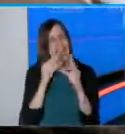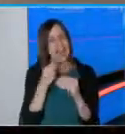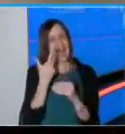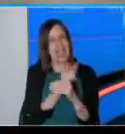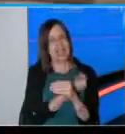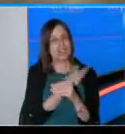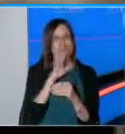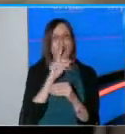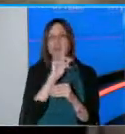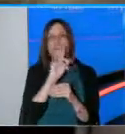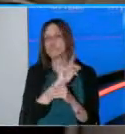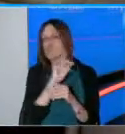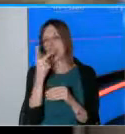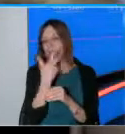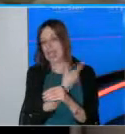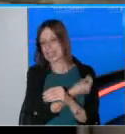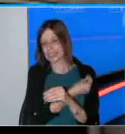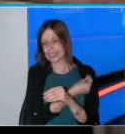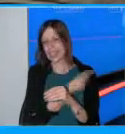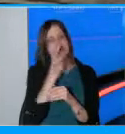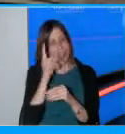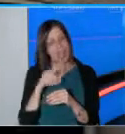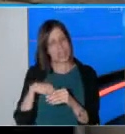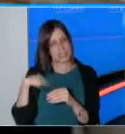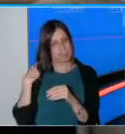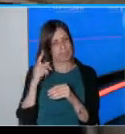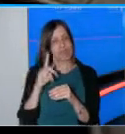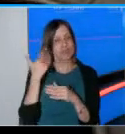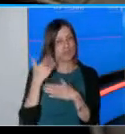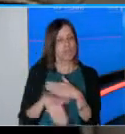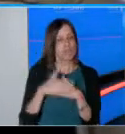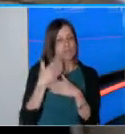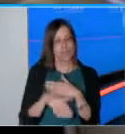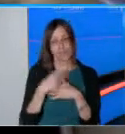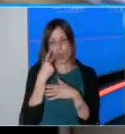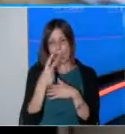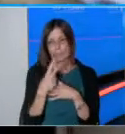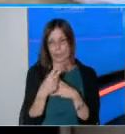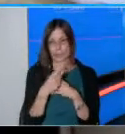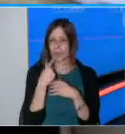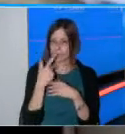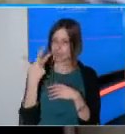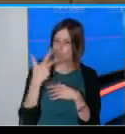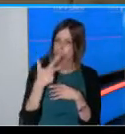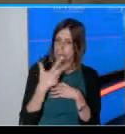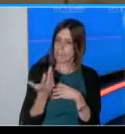שלא התחסנו, לקח זמן, אבל סוף סוף רואים את זה. פרופסור רהב,